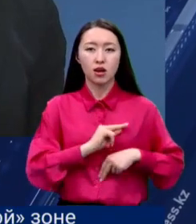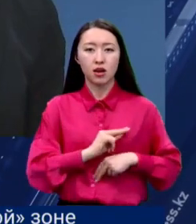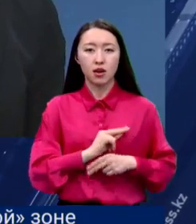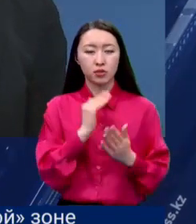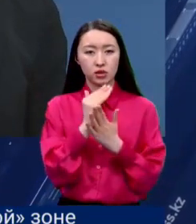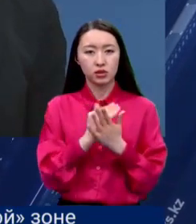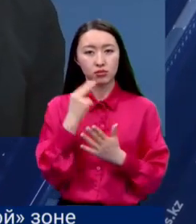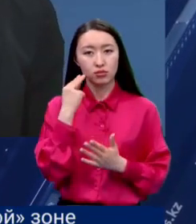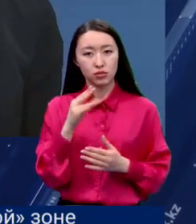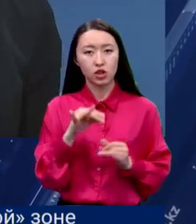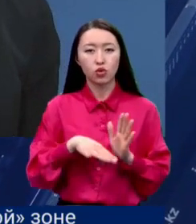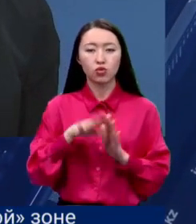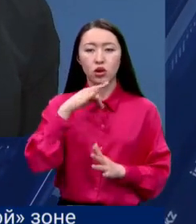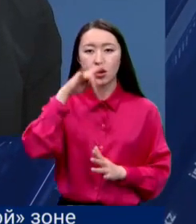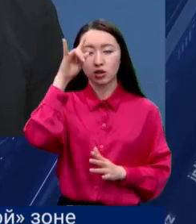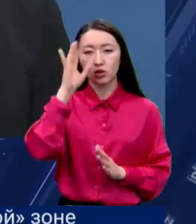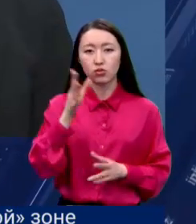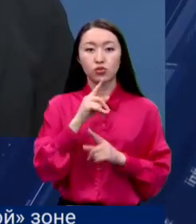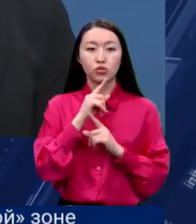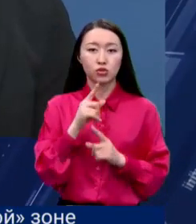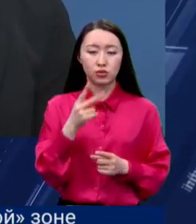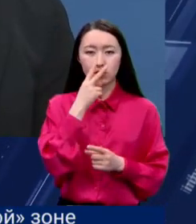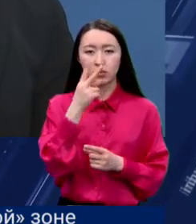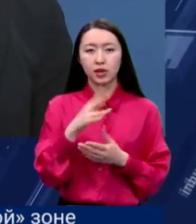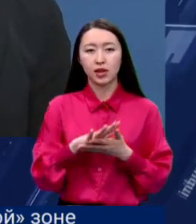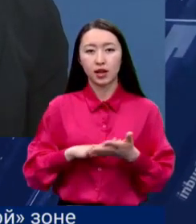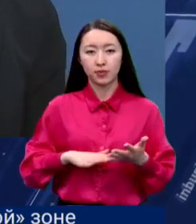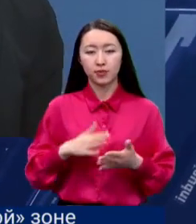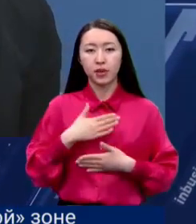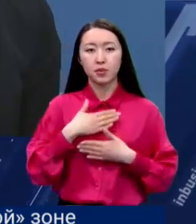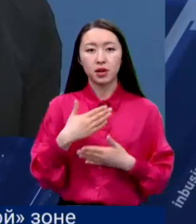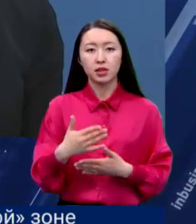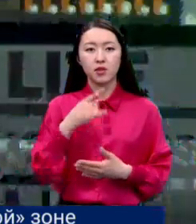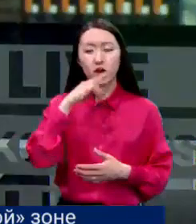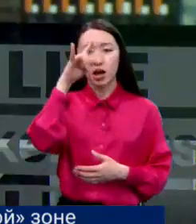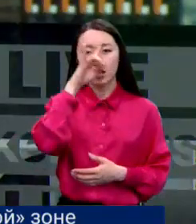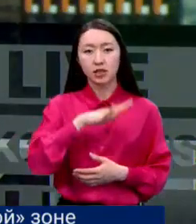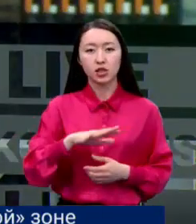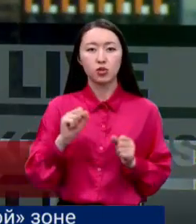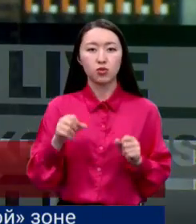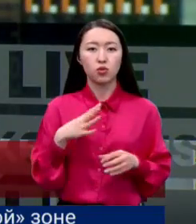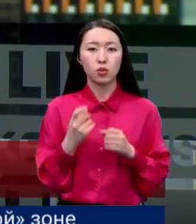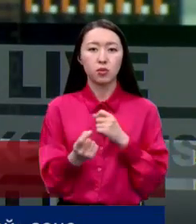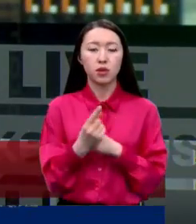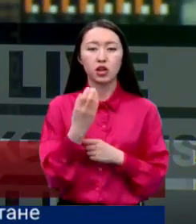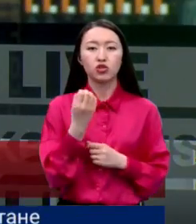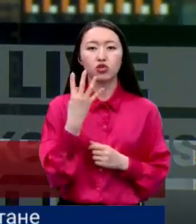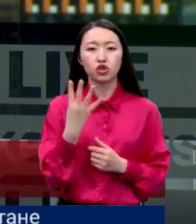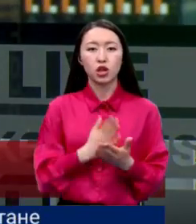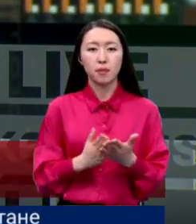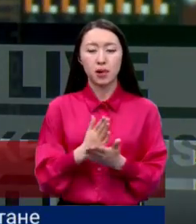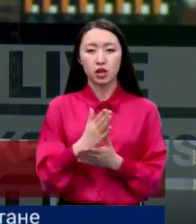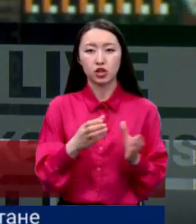улучшать Казахстан. Спасибо, Маржан. Ну и если подробнее, то в Казахстане могут появиться еще 4 политические